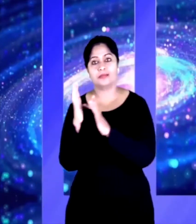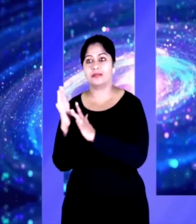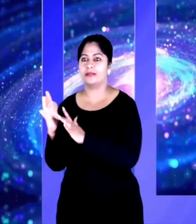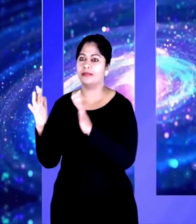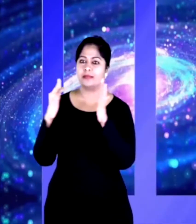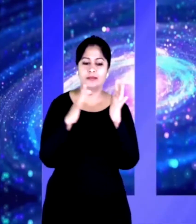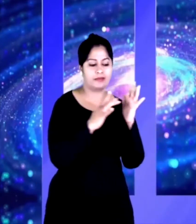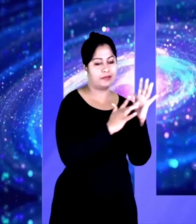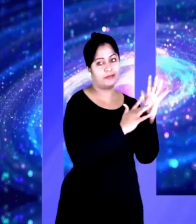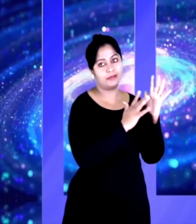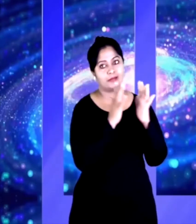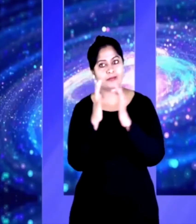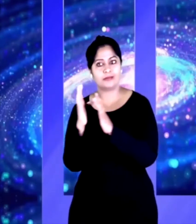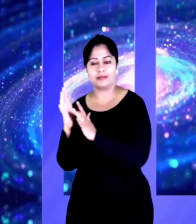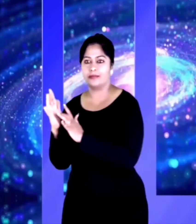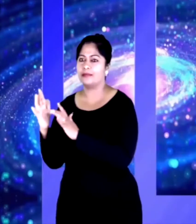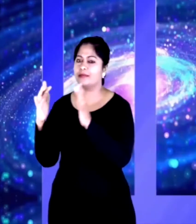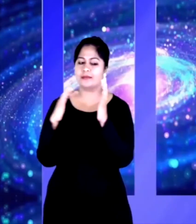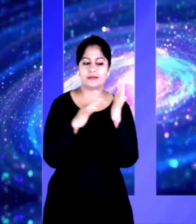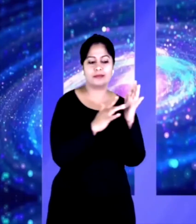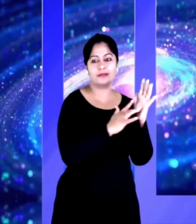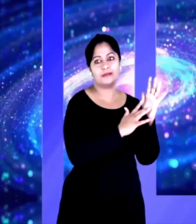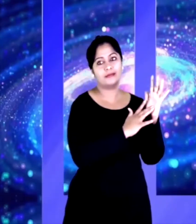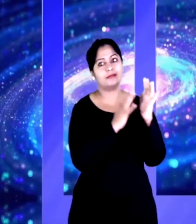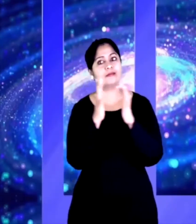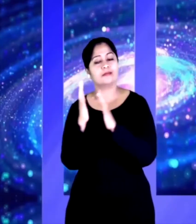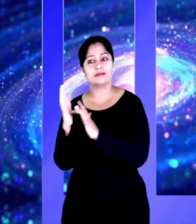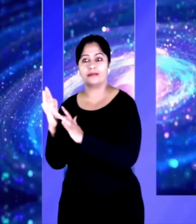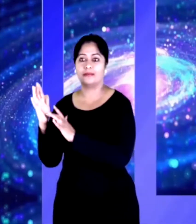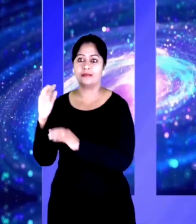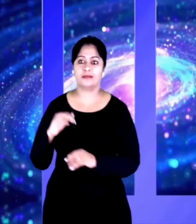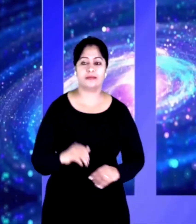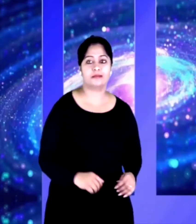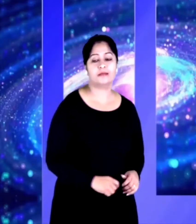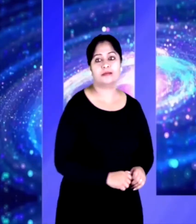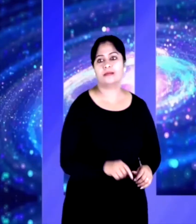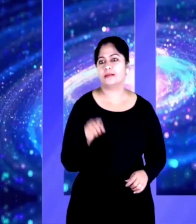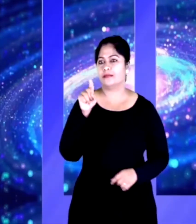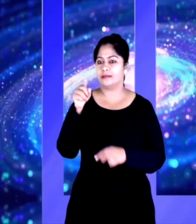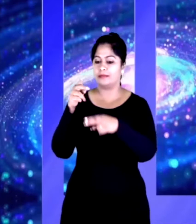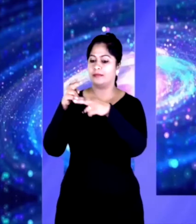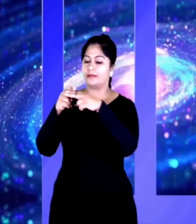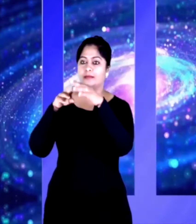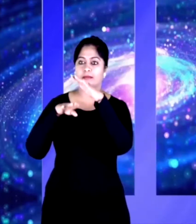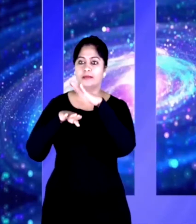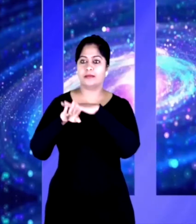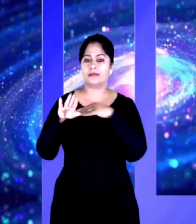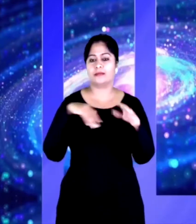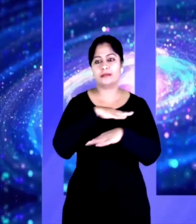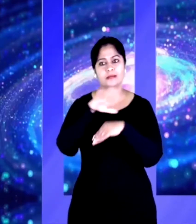. . . . . ஏஷு ஏஷு ஓங்க